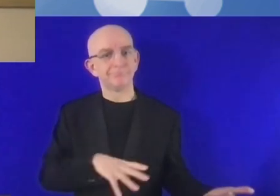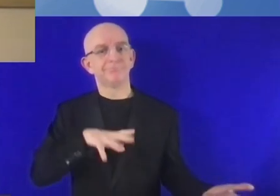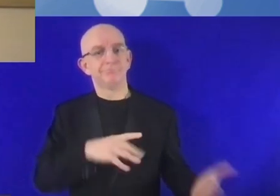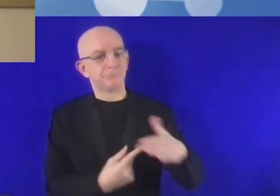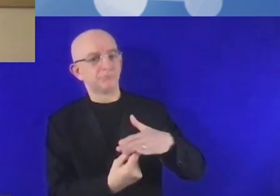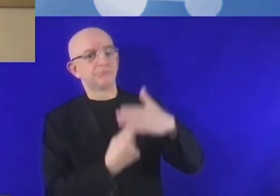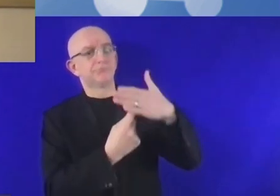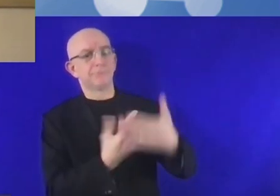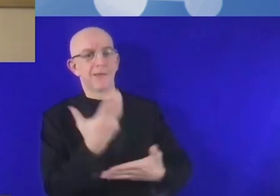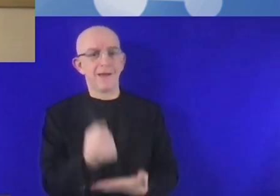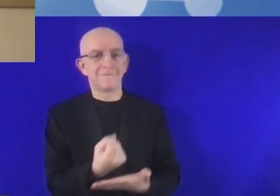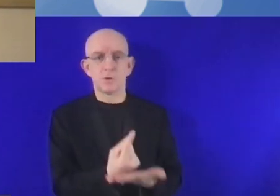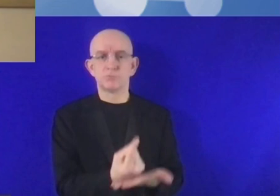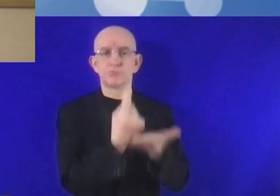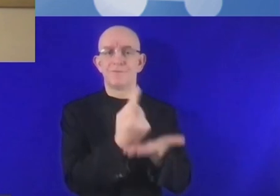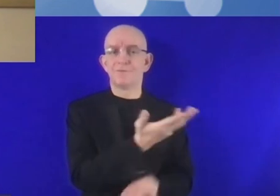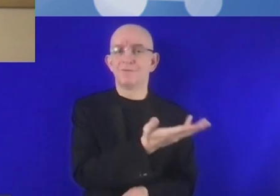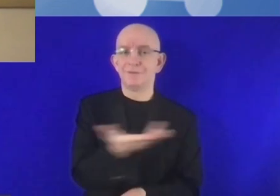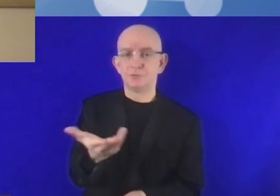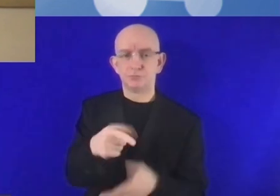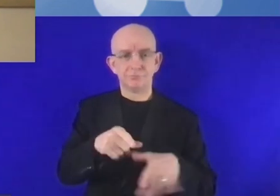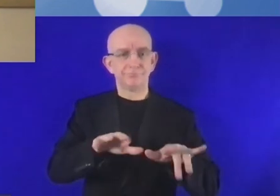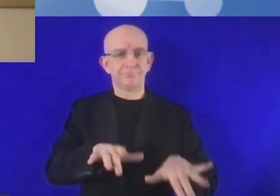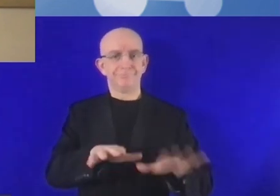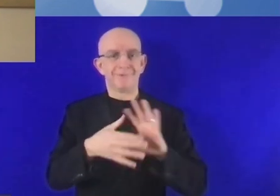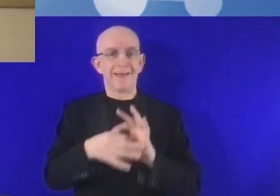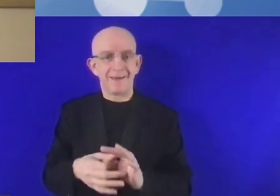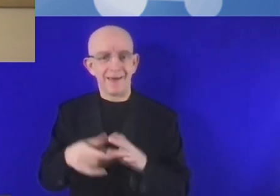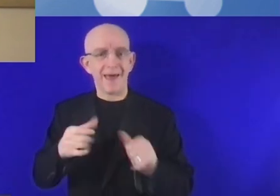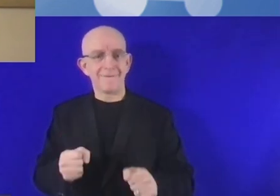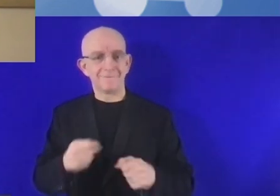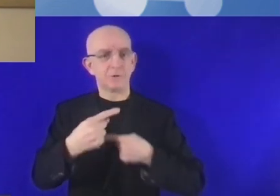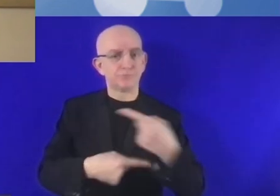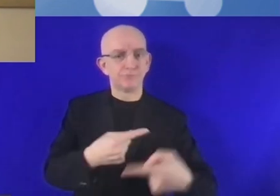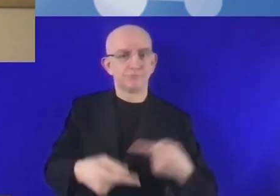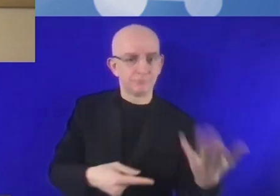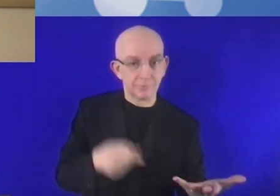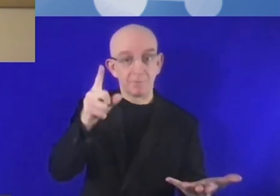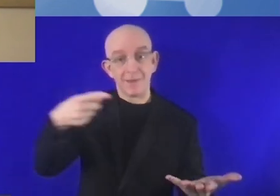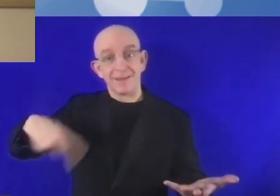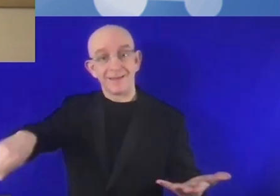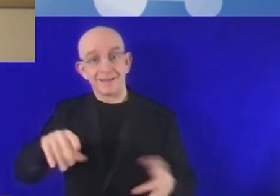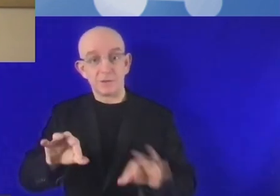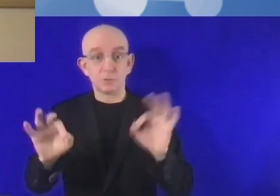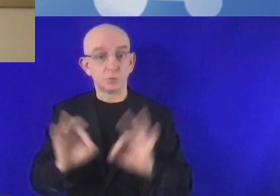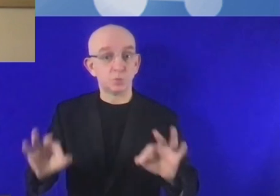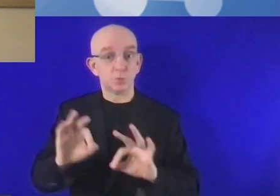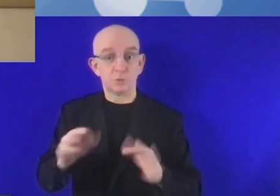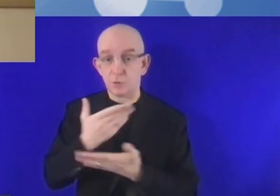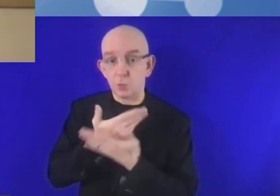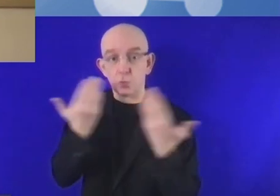ponieważ miały do dyspozycji narzędzia potrzebne do edukacji.